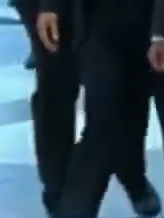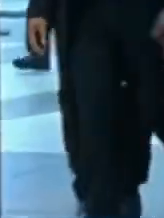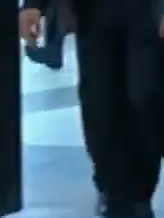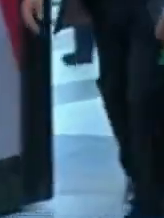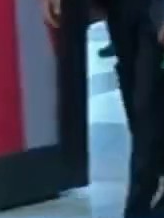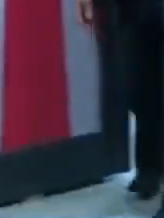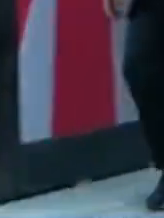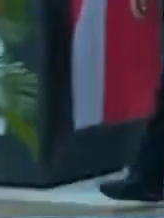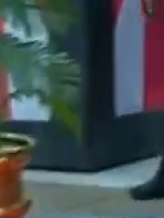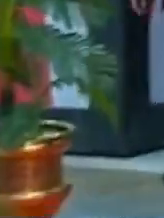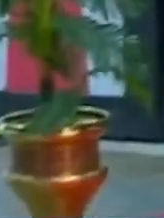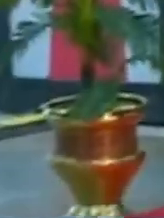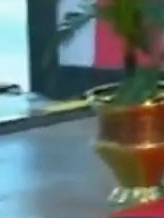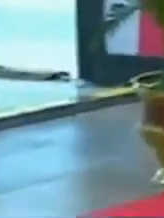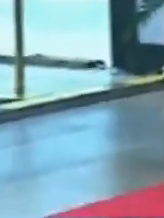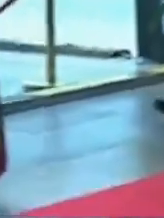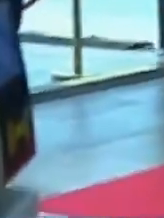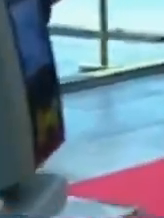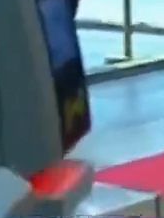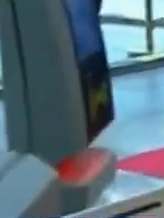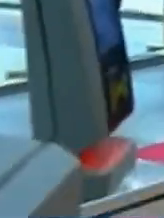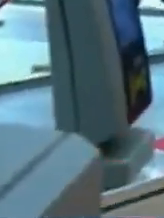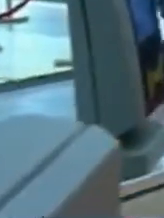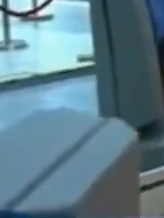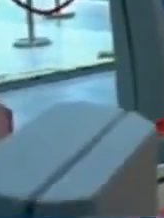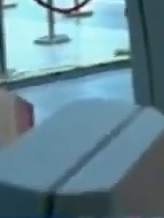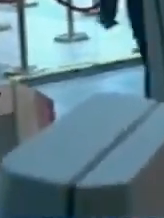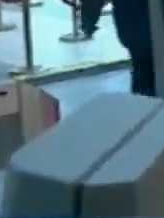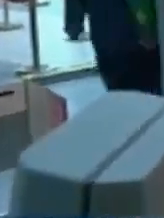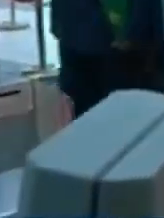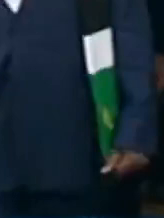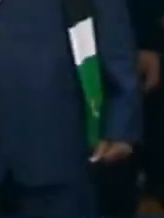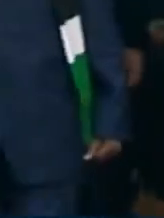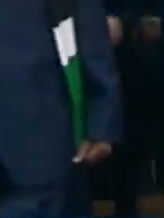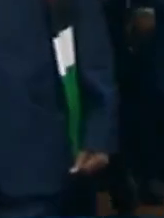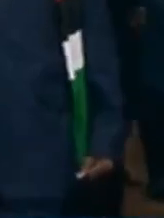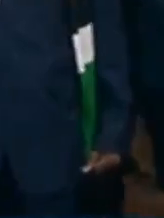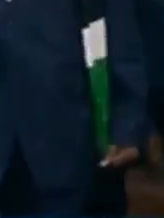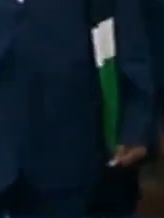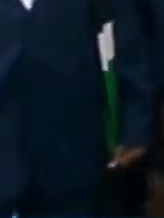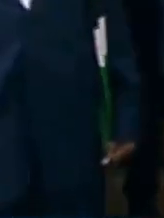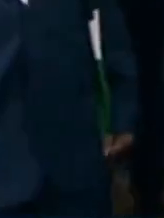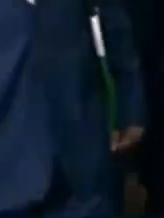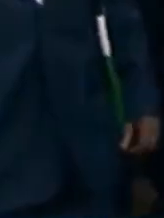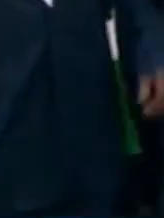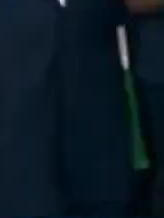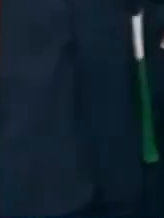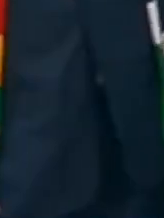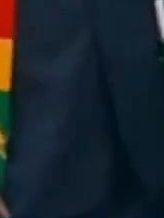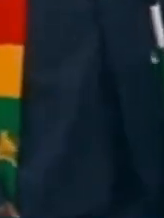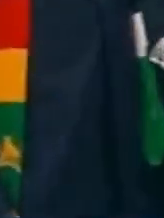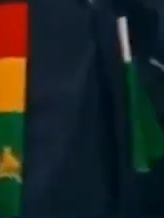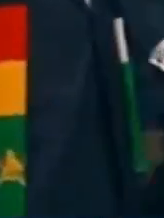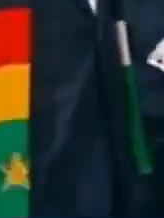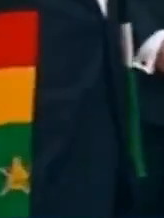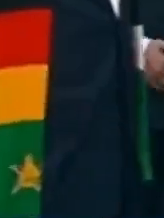التجارة البينية الإفريقية وغيره من الفعاليات الهادفة لتعزيز الروابط البينية بين أبناء القارة السمراء يعمل